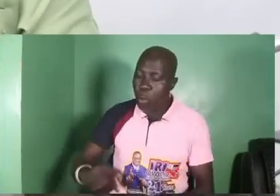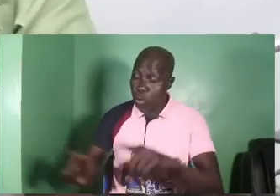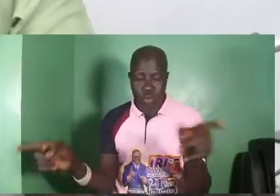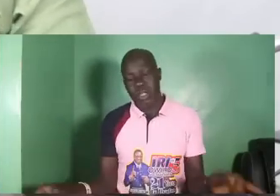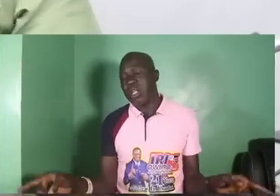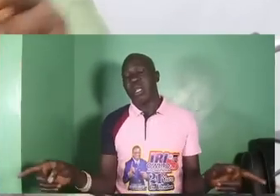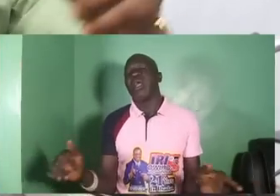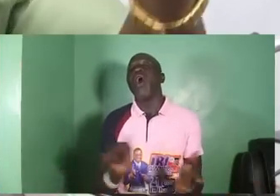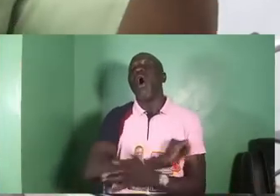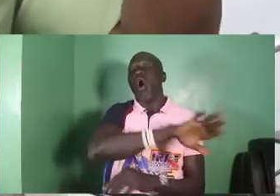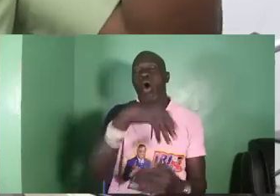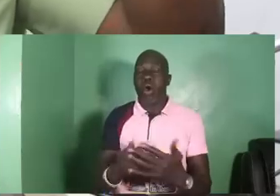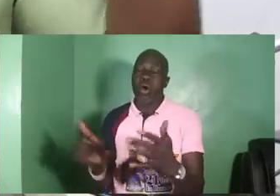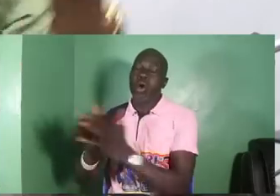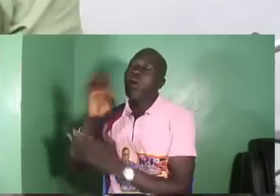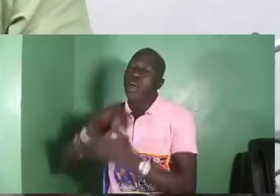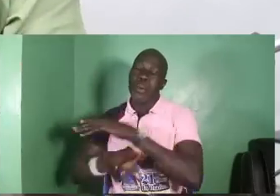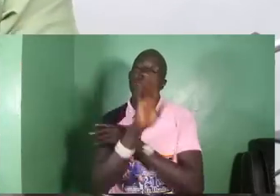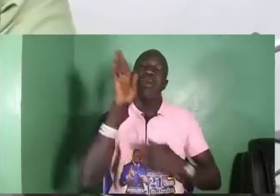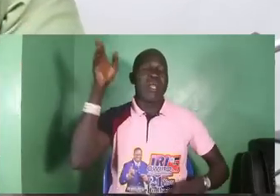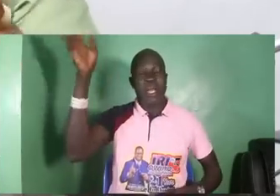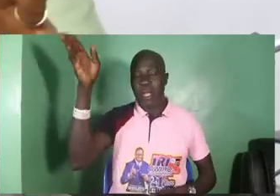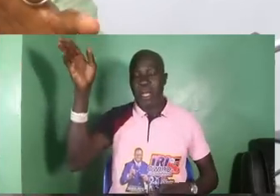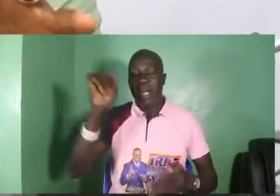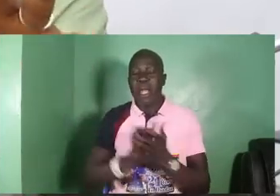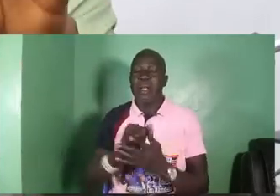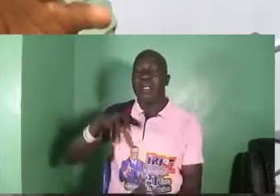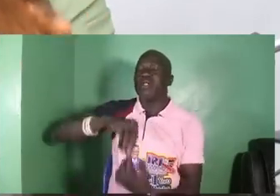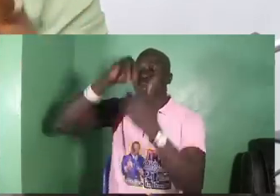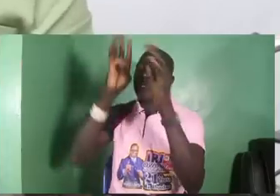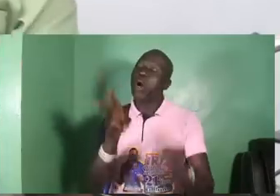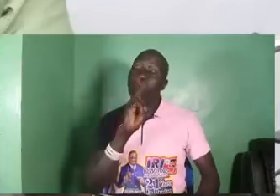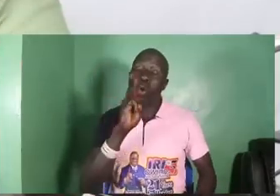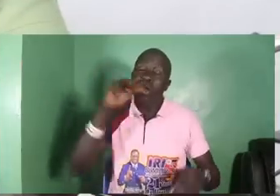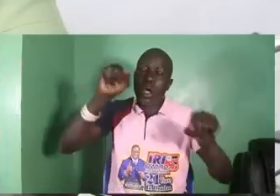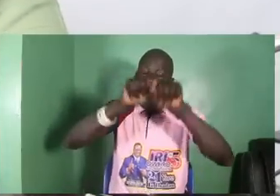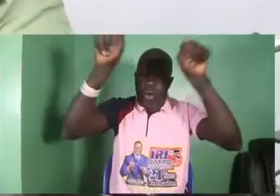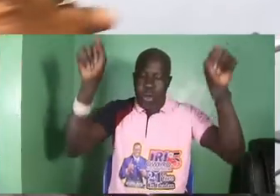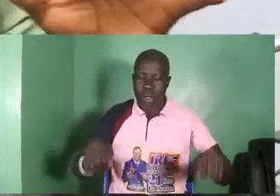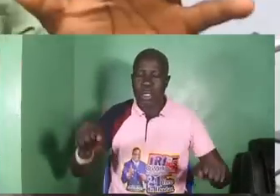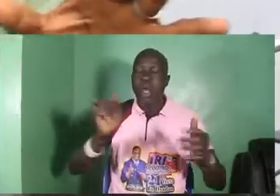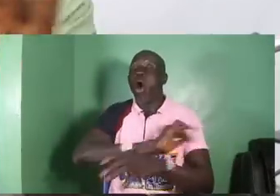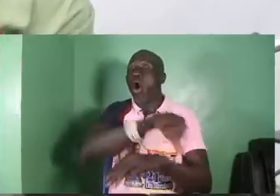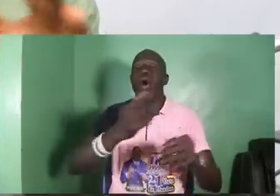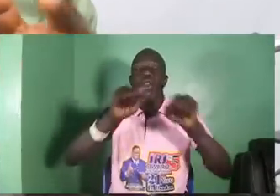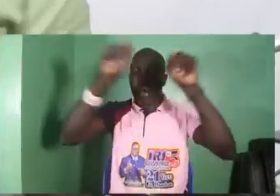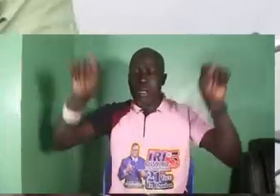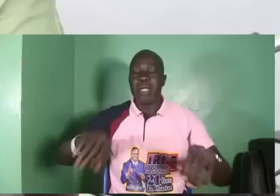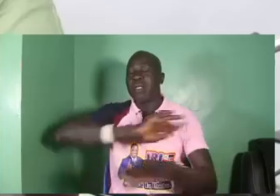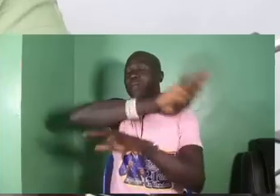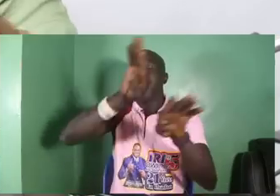mẹ́. Gbogbo ẹni bá wà bẹ̀ pátá. Àkànṣe omi ti wà lórí pápá. Gbogbo pápá sí ìdọ̀tà